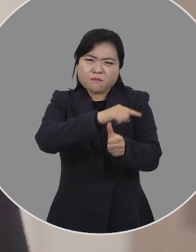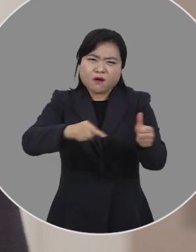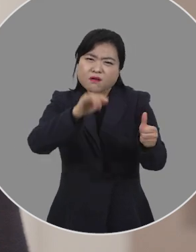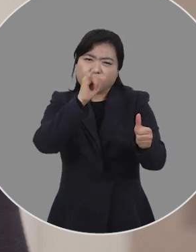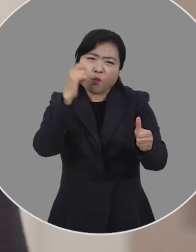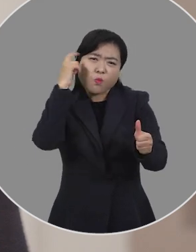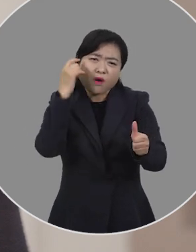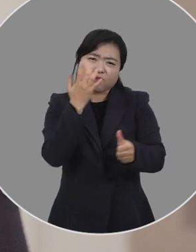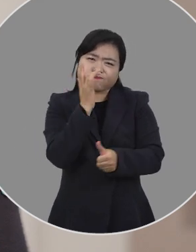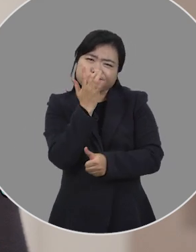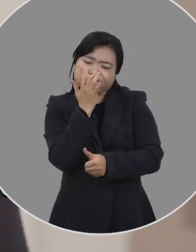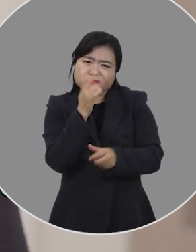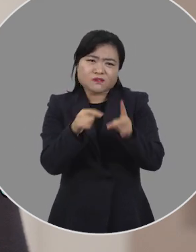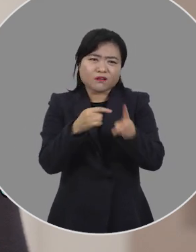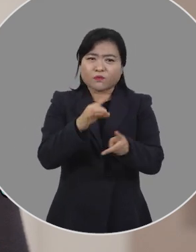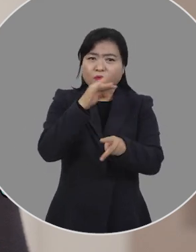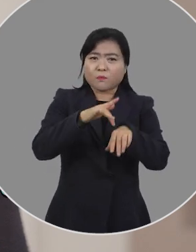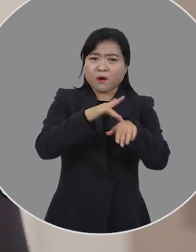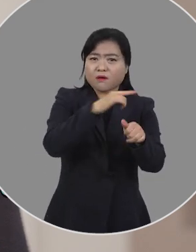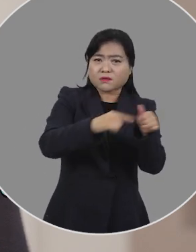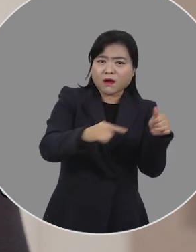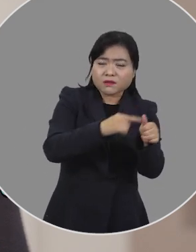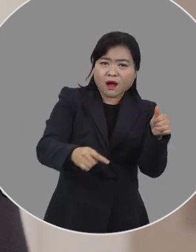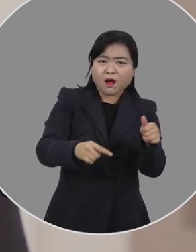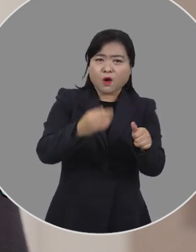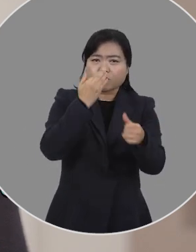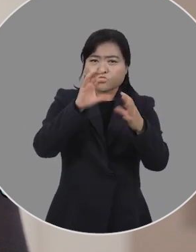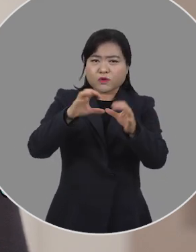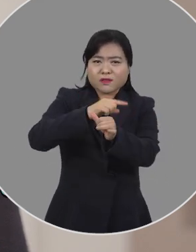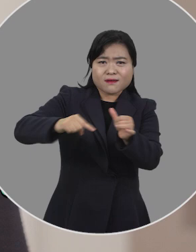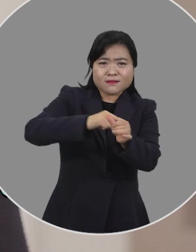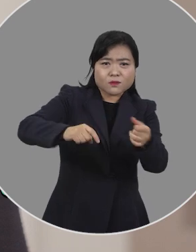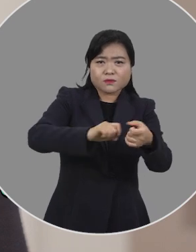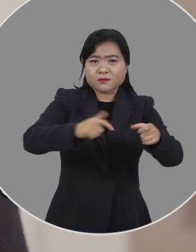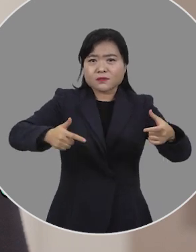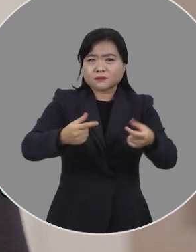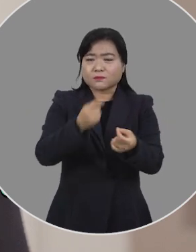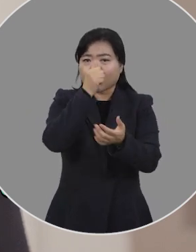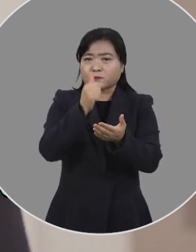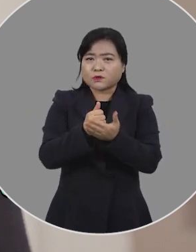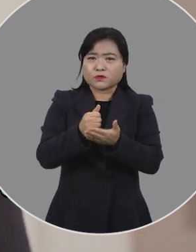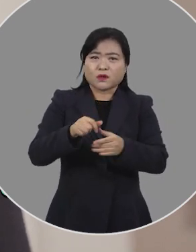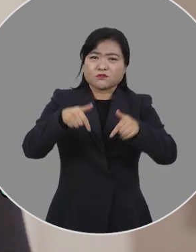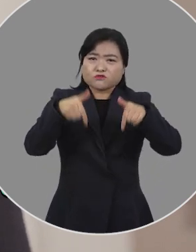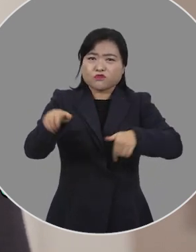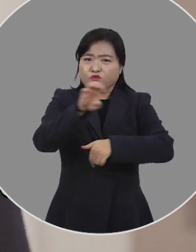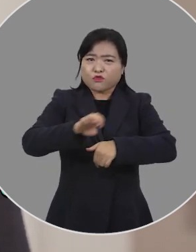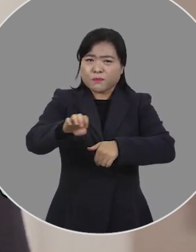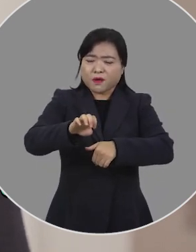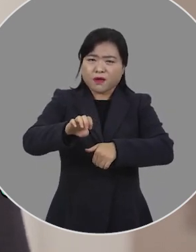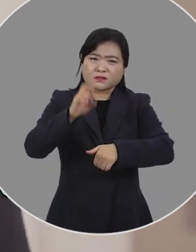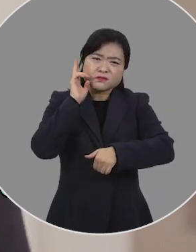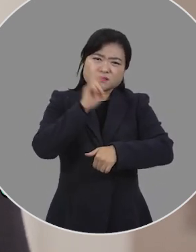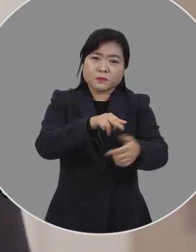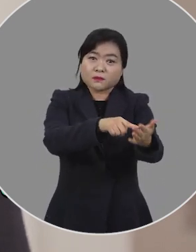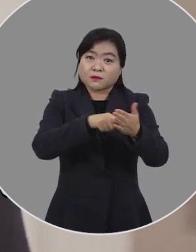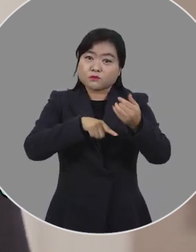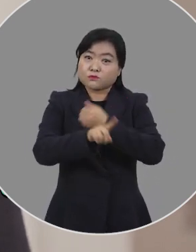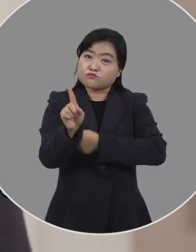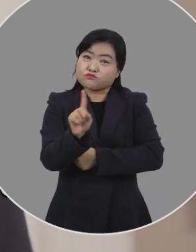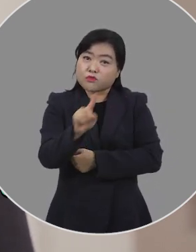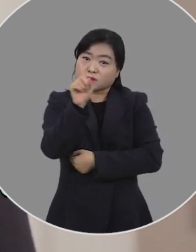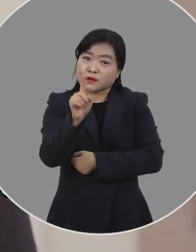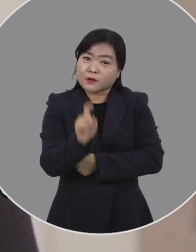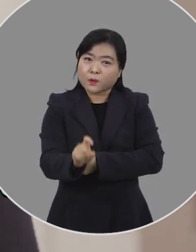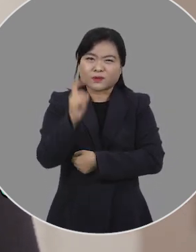되질 않습니다. 이 마녀 사냥, 홀로코스트 같은 이런 범죄들이 서유럽에서 더 강력하게 드러난 이유는 과연